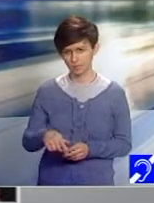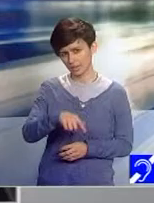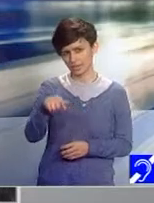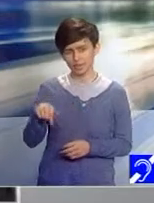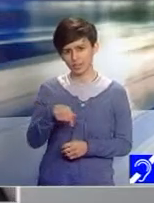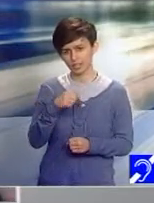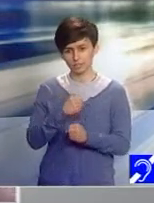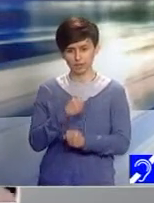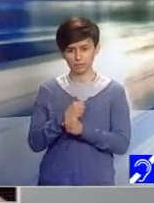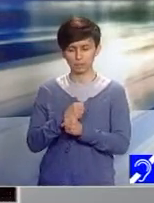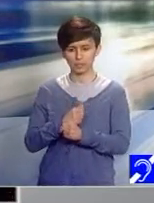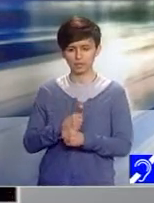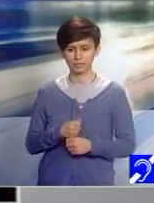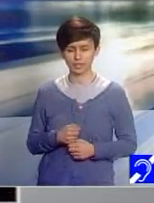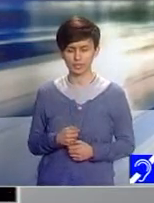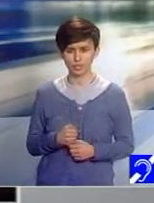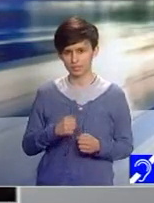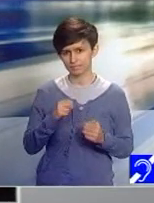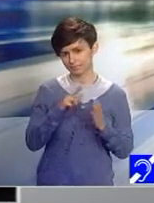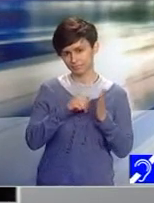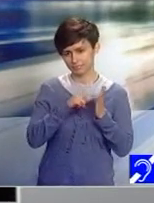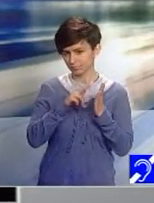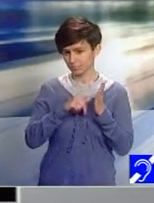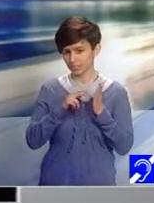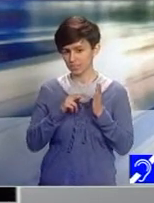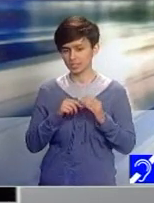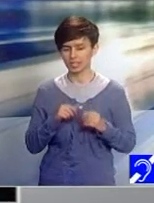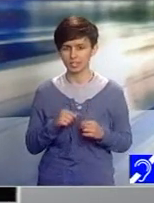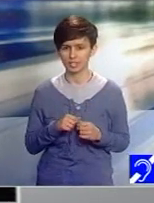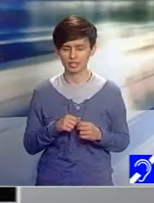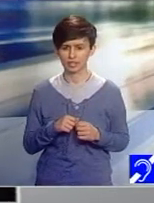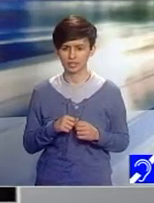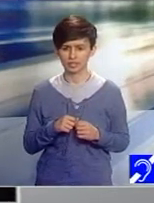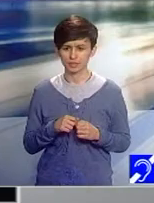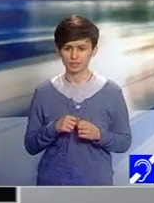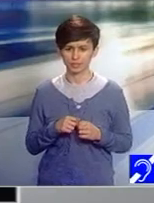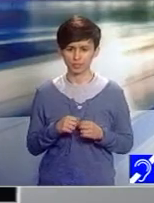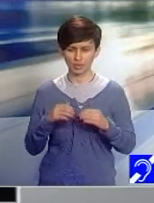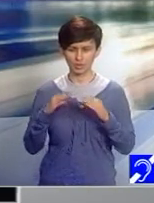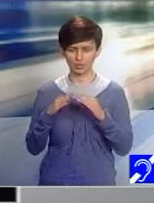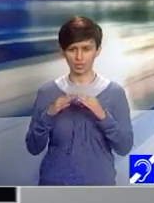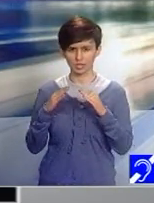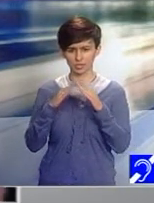Noi am făcut un desen cu castel de turtă dulce din Moscova.